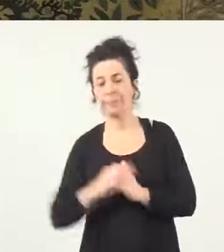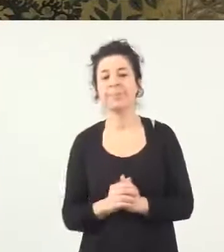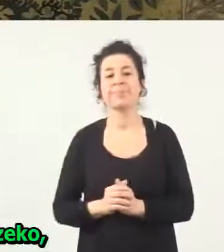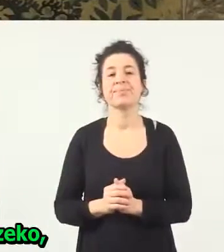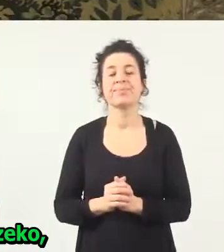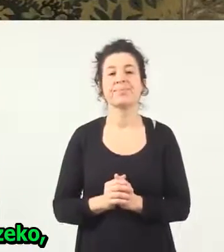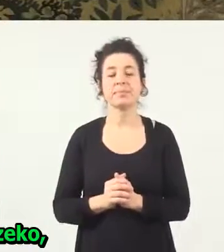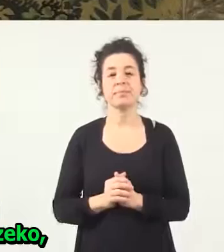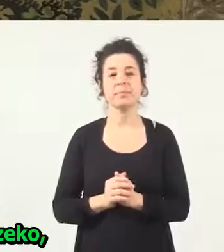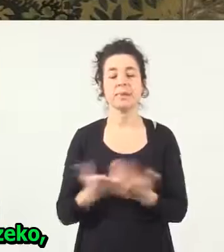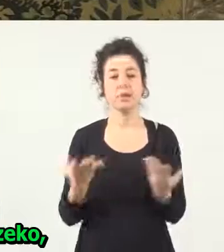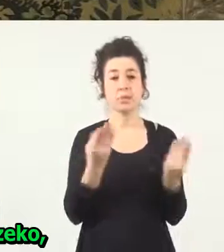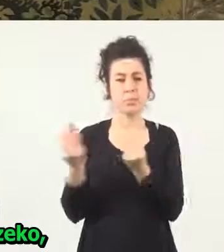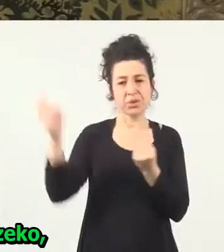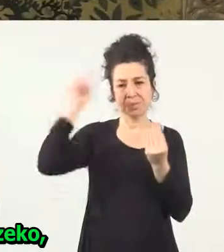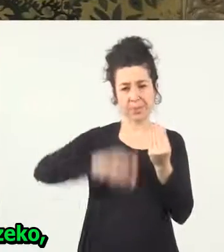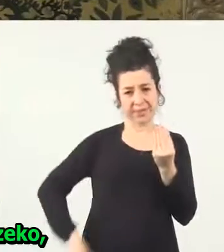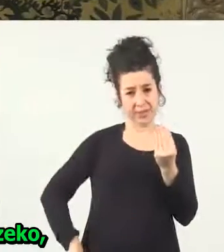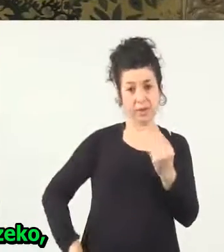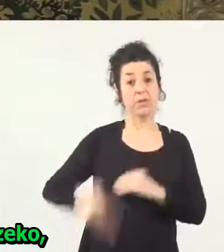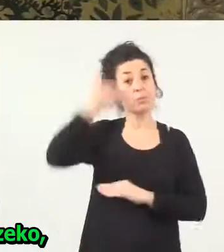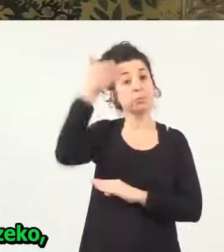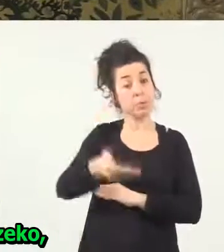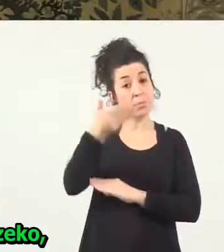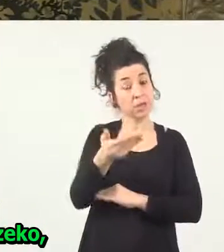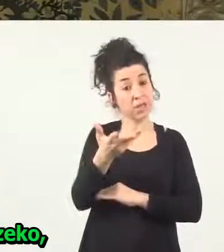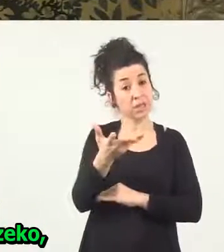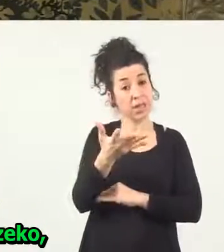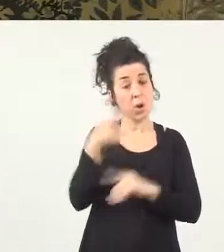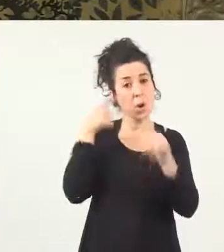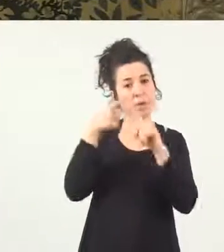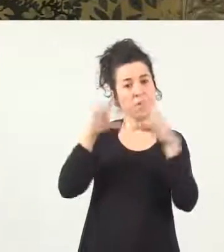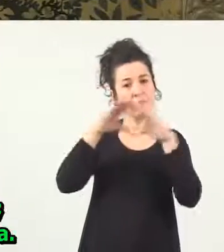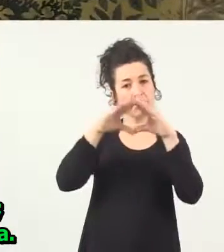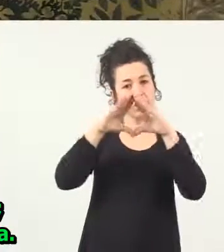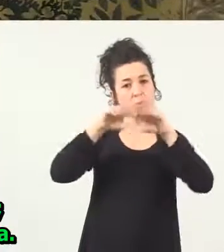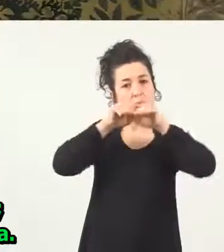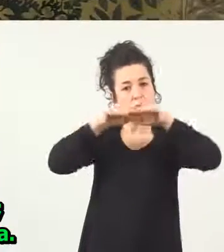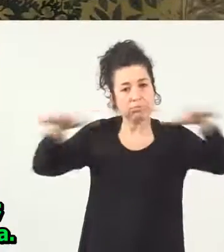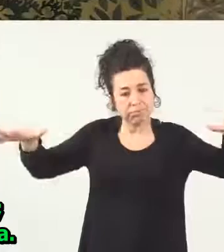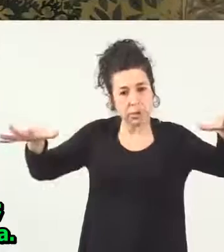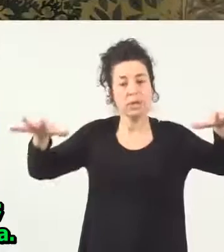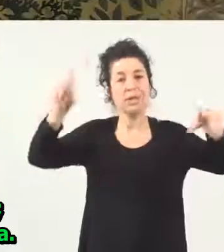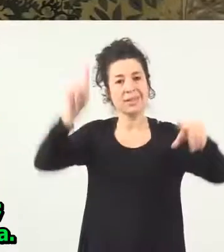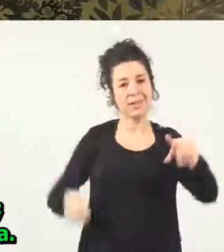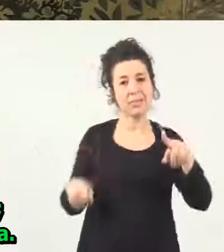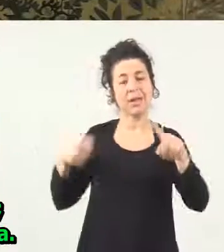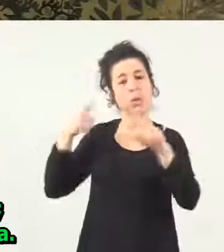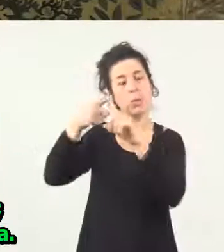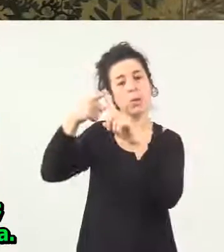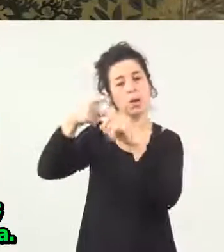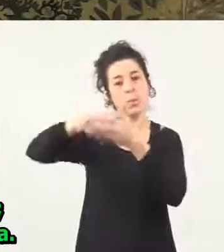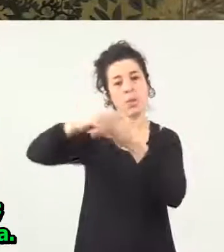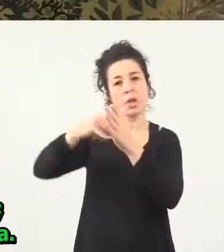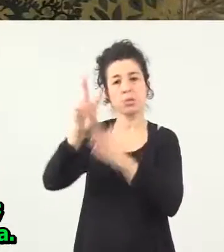bada. Eta bueno, profesional asko ditugu, hori oso importantea da feminismoa edatzeko, eta nik uste, eta inkluso proiektu berriak sustatzeko, ezta?